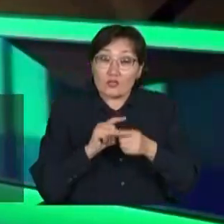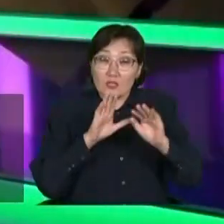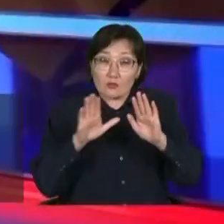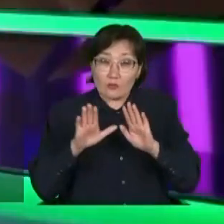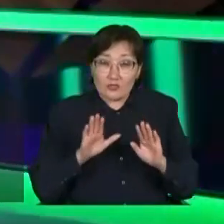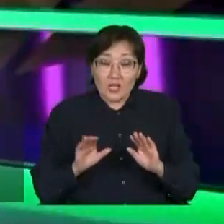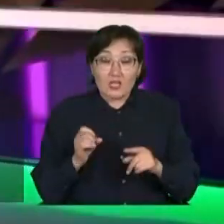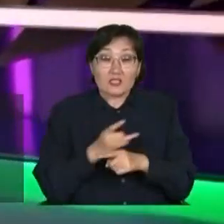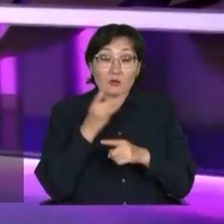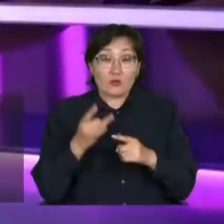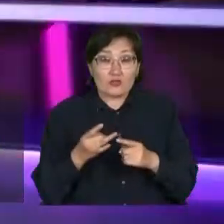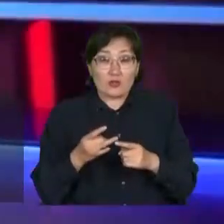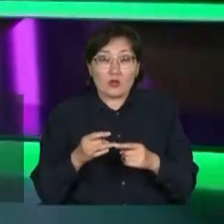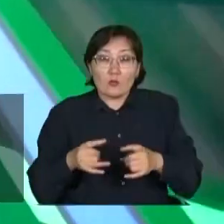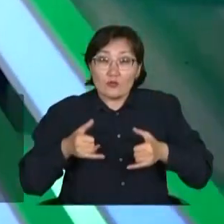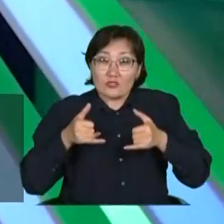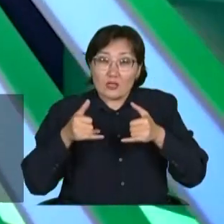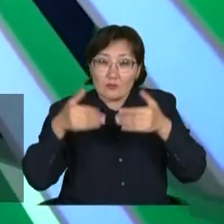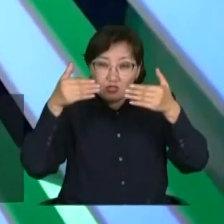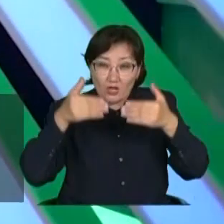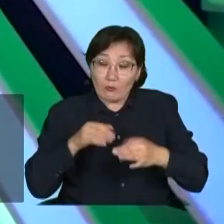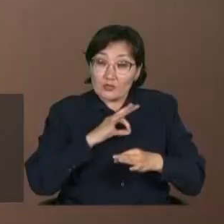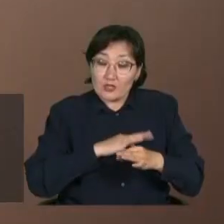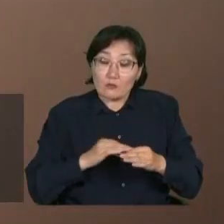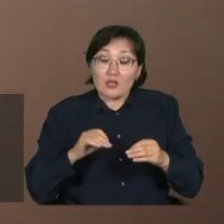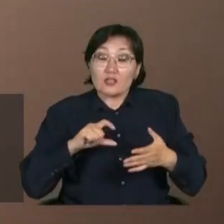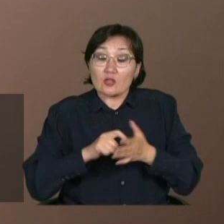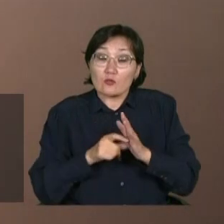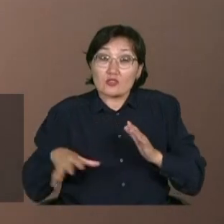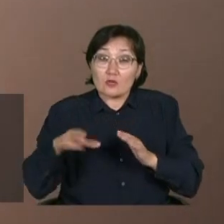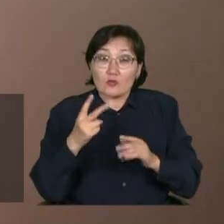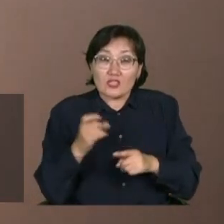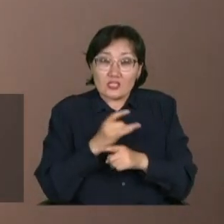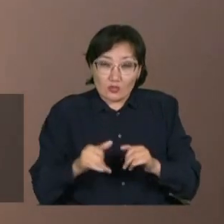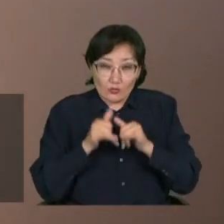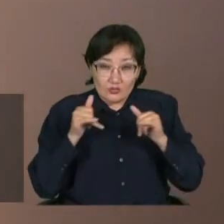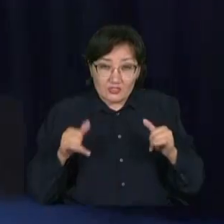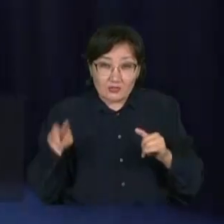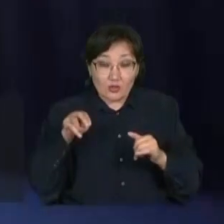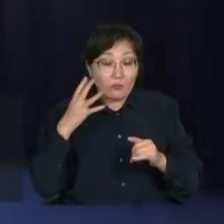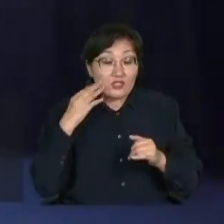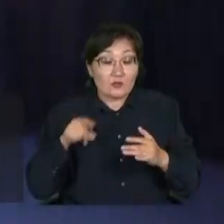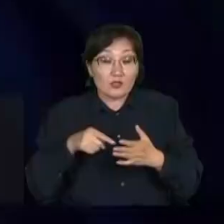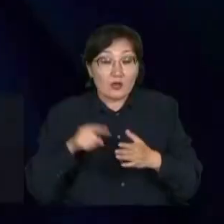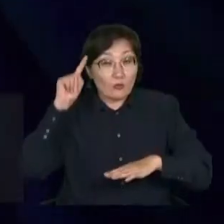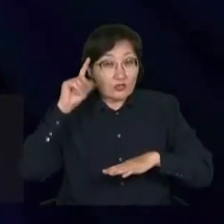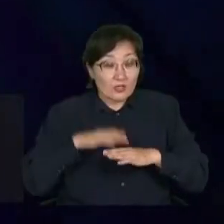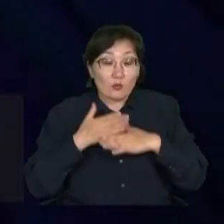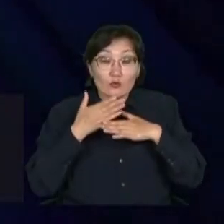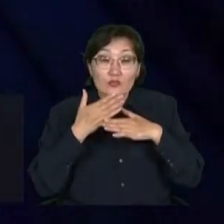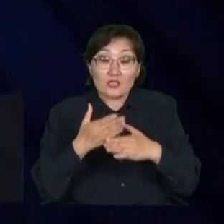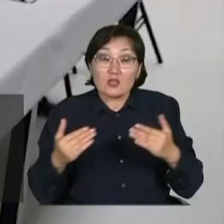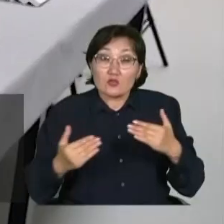жасалып, алғаш рет полимерлік құймалы жабын пайдаланылды. Студияның аумағы 2 есеге ұлғайды. Сондай-ақ Алматы қаласы әкімдігі